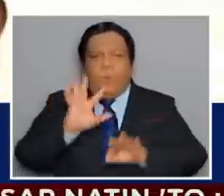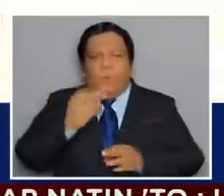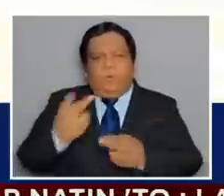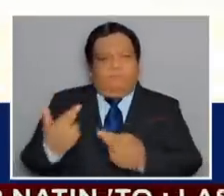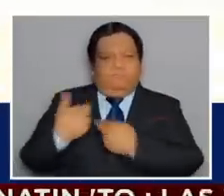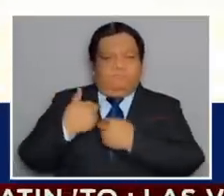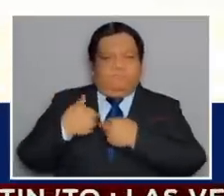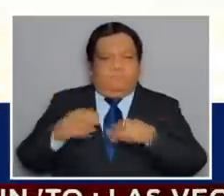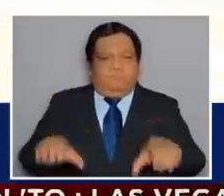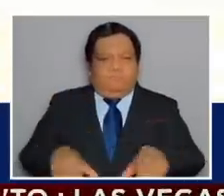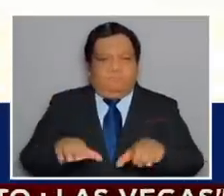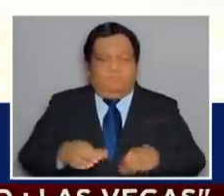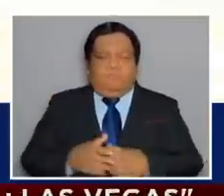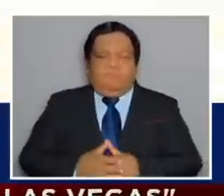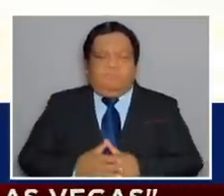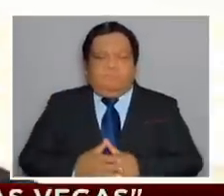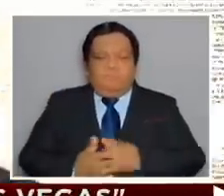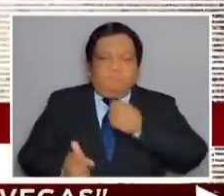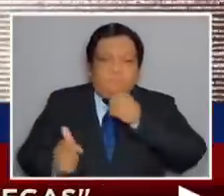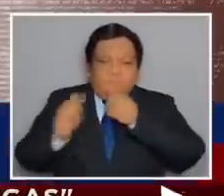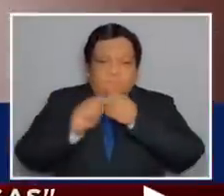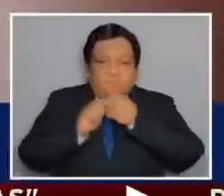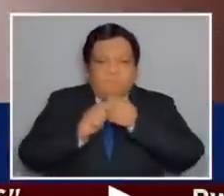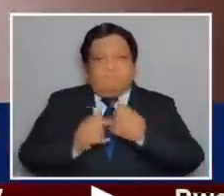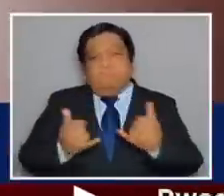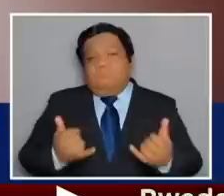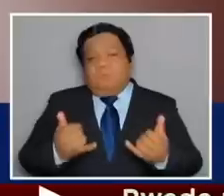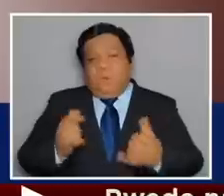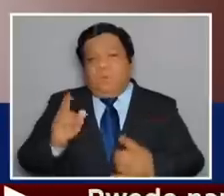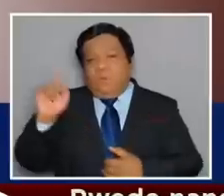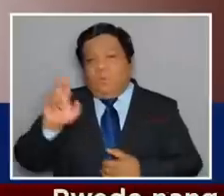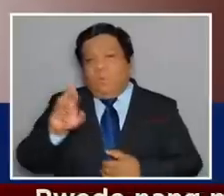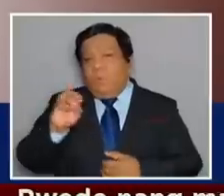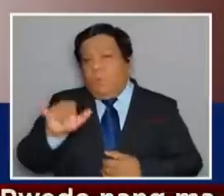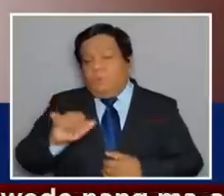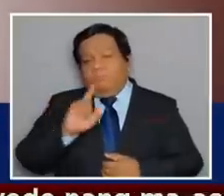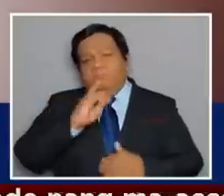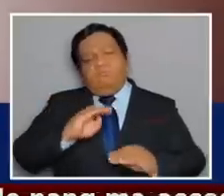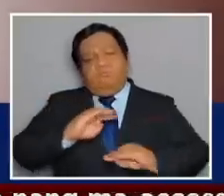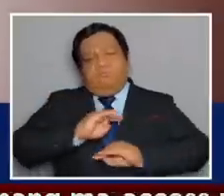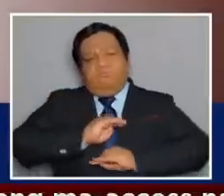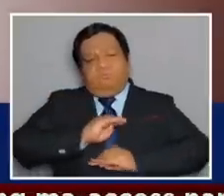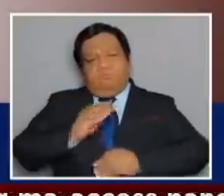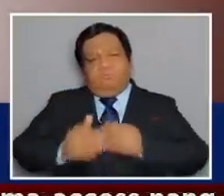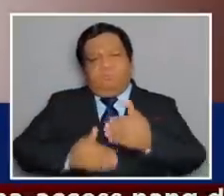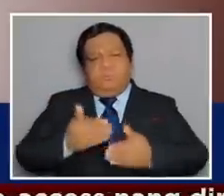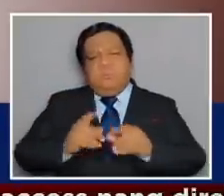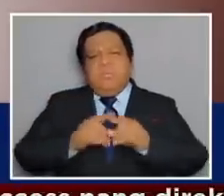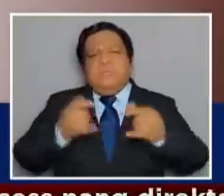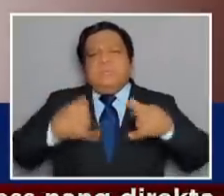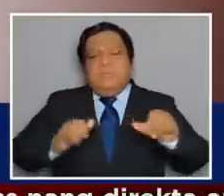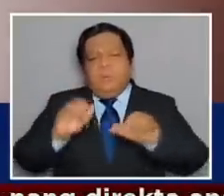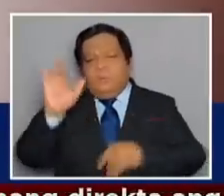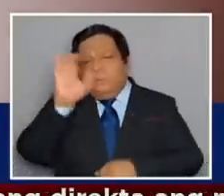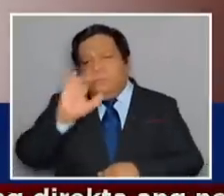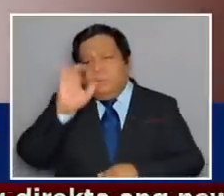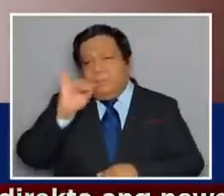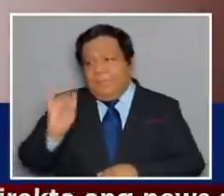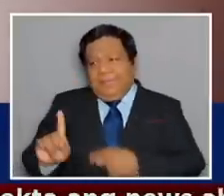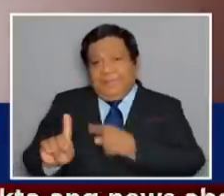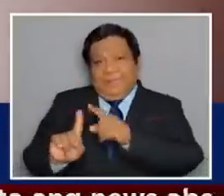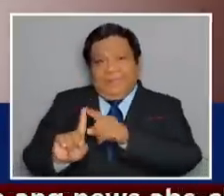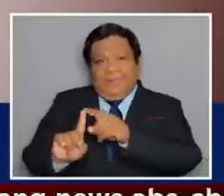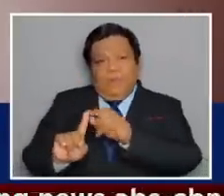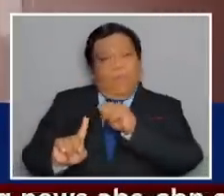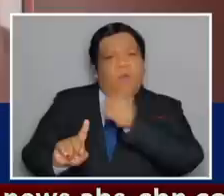Sa ngayon, kontento si Mabasa sa takbo ng investigasyon. Pero pinaghahanap pa rin ng mga otoridad ang mga kasamahan ni Escorial na sina Israel at